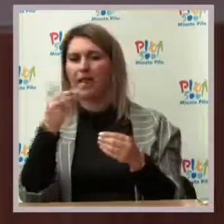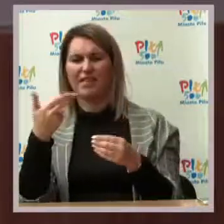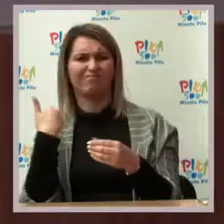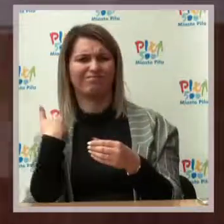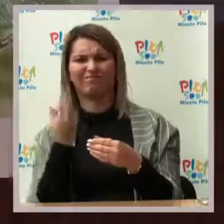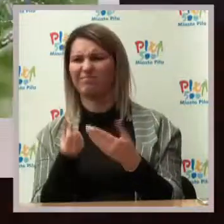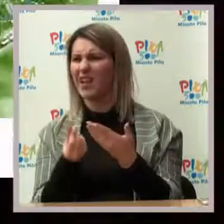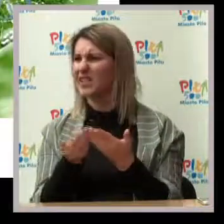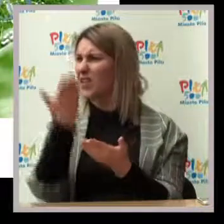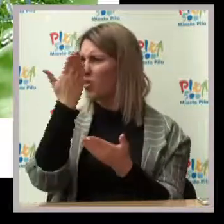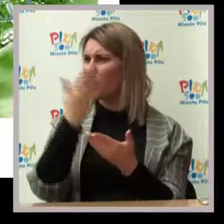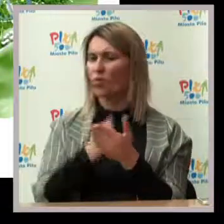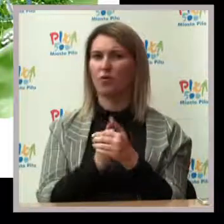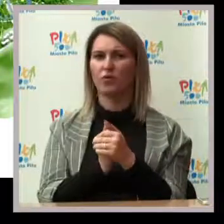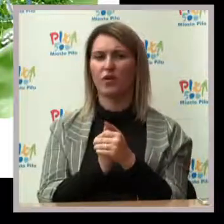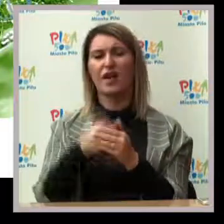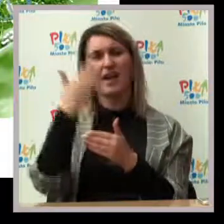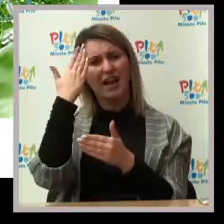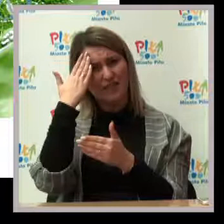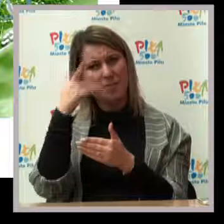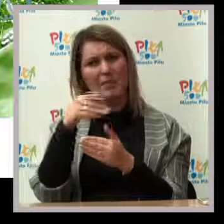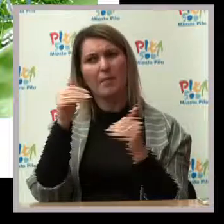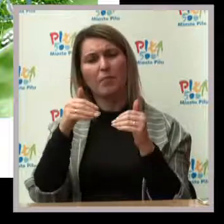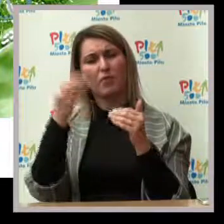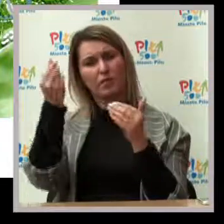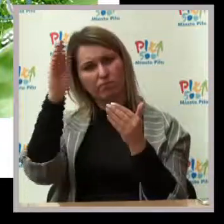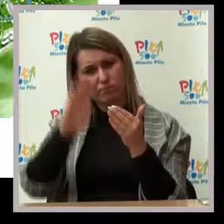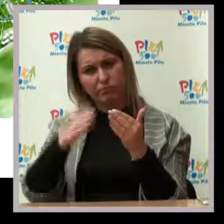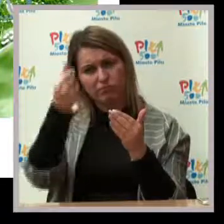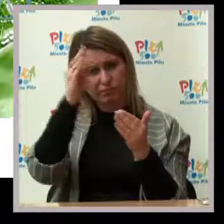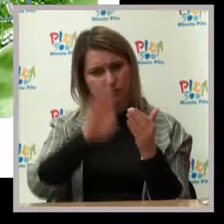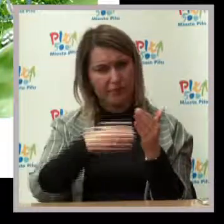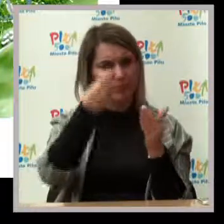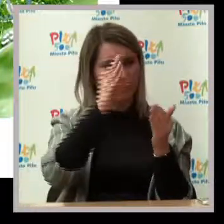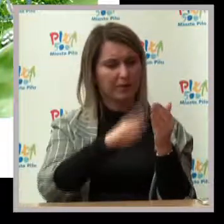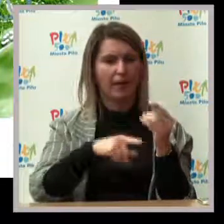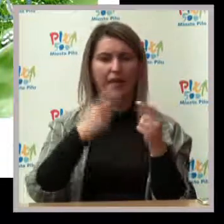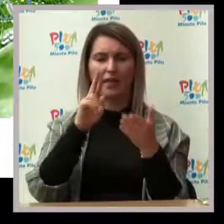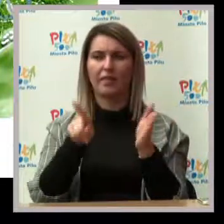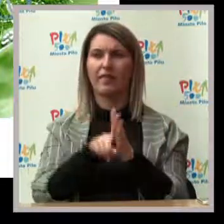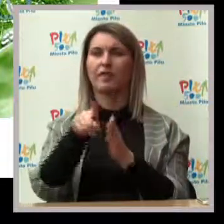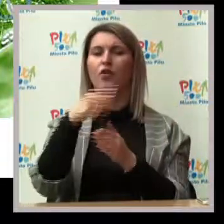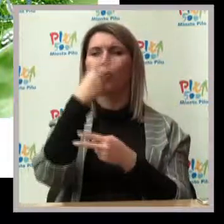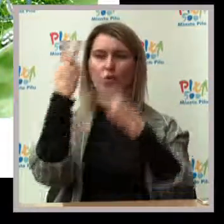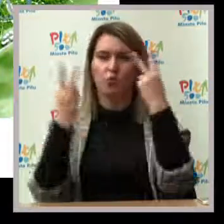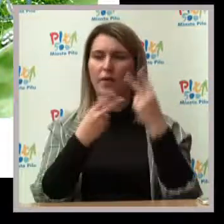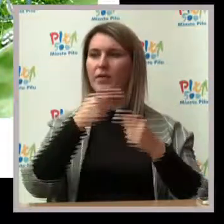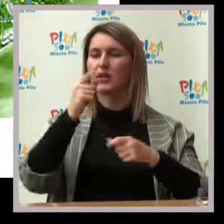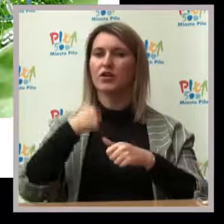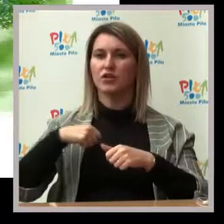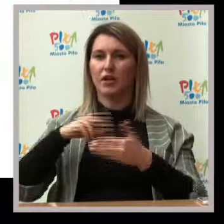wysoka. Wiemy, że tam akurat są możliwości obniżenia ceny i będziemy czekać